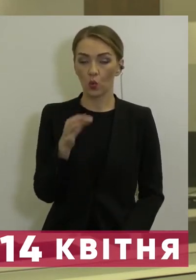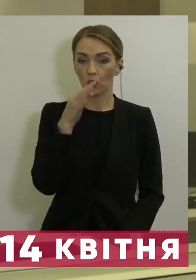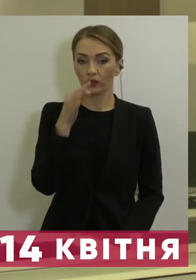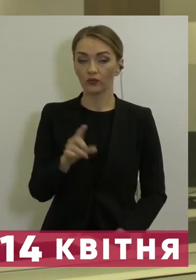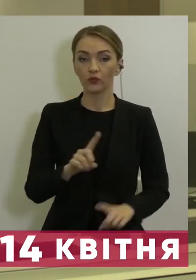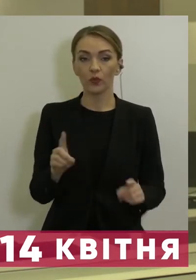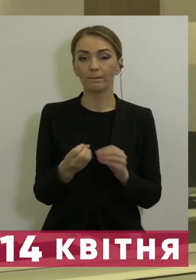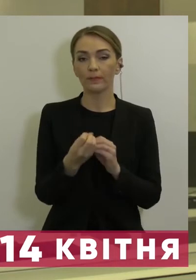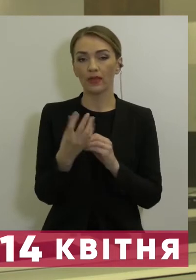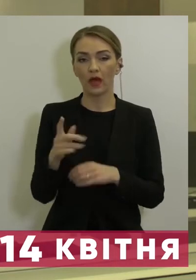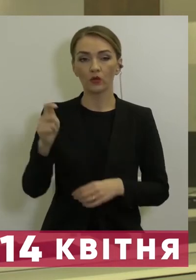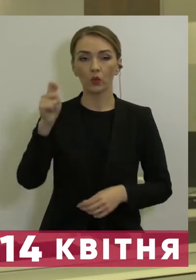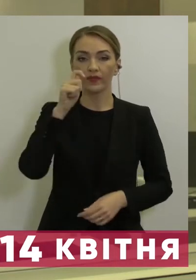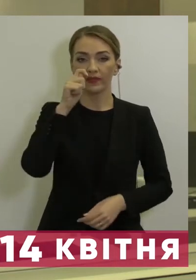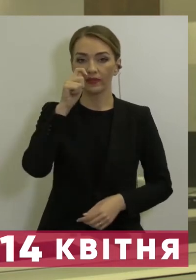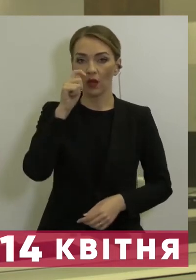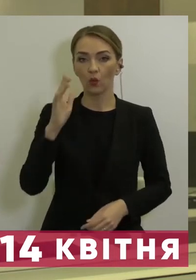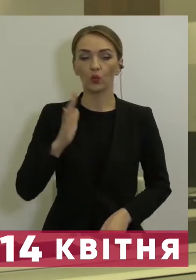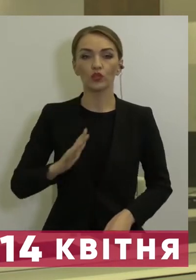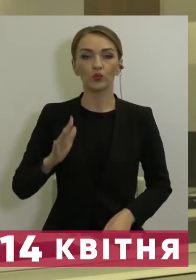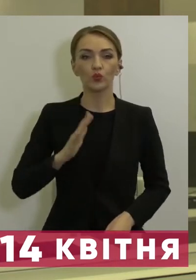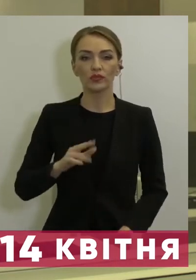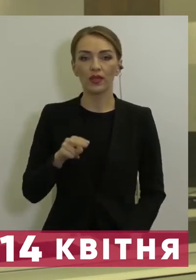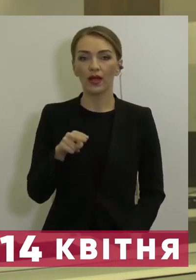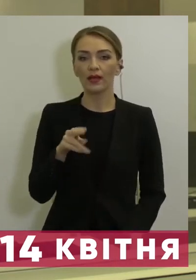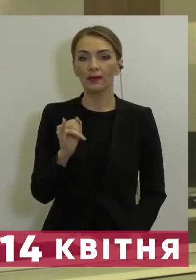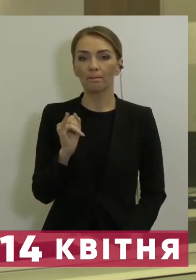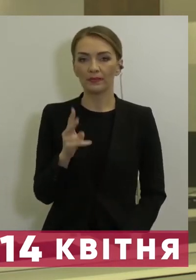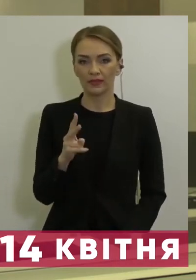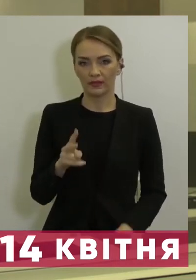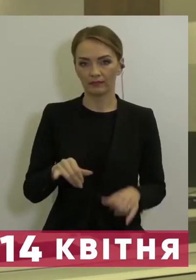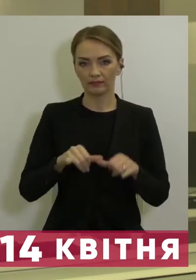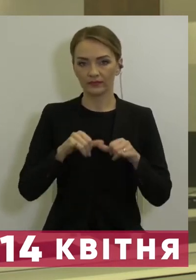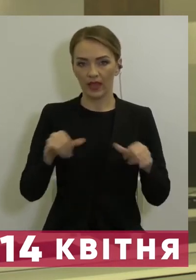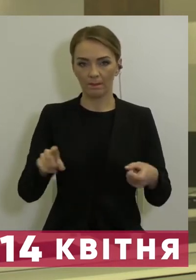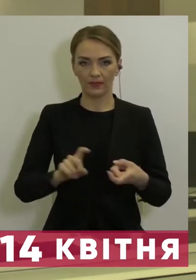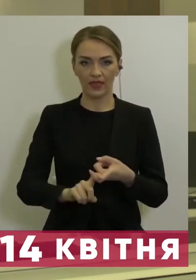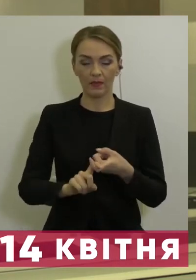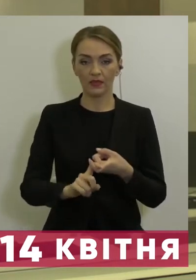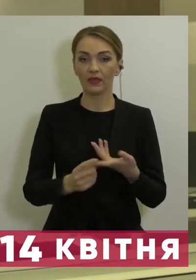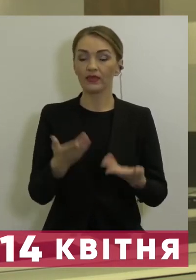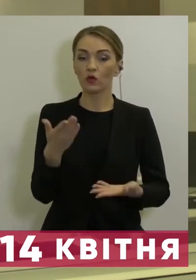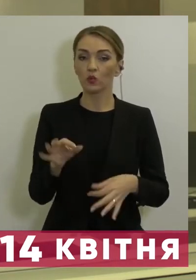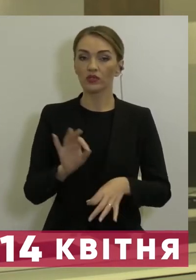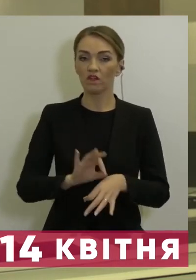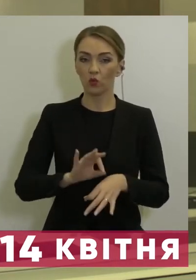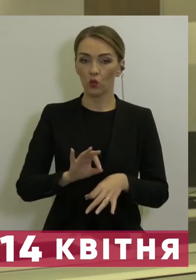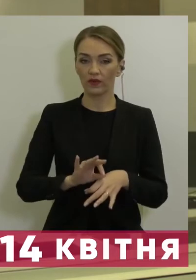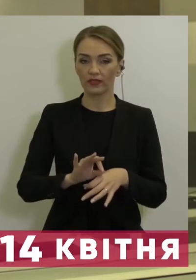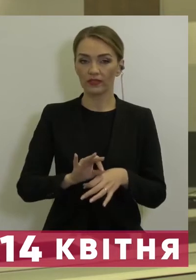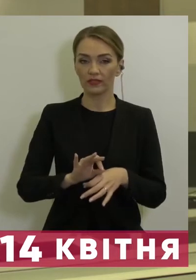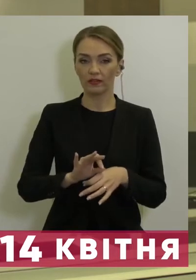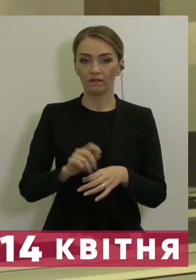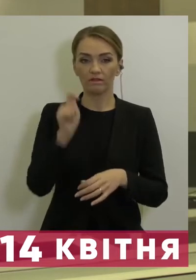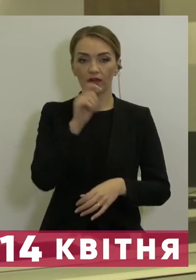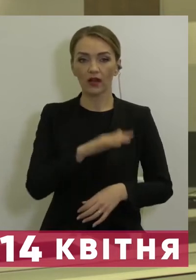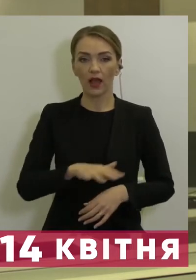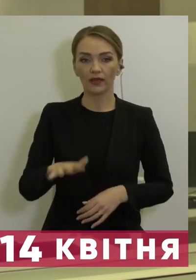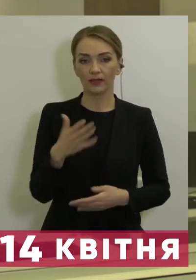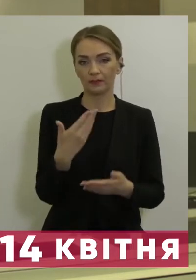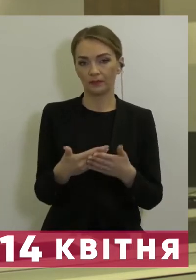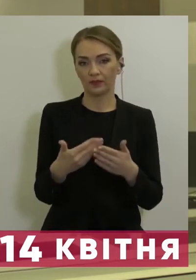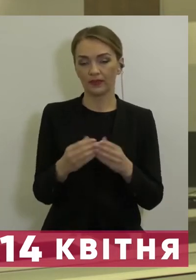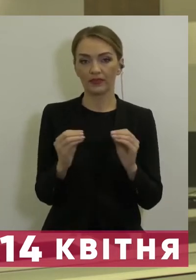заявив, що 15 квітня очікується пік епідемії. Якщо захворюваність в країні сягне